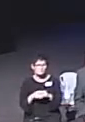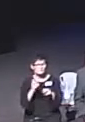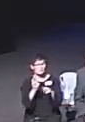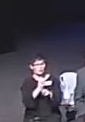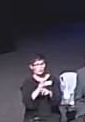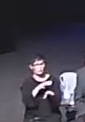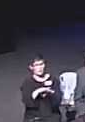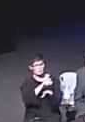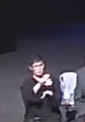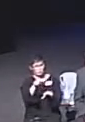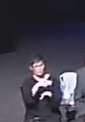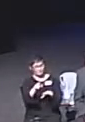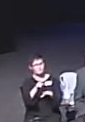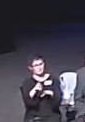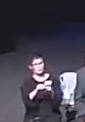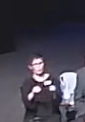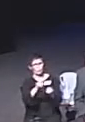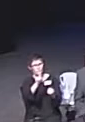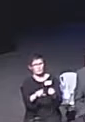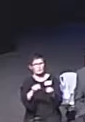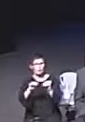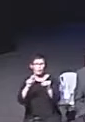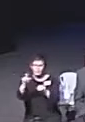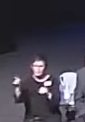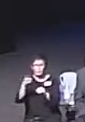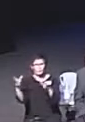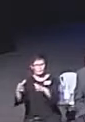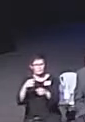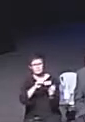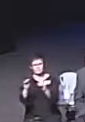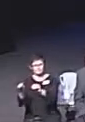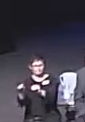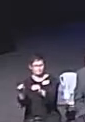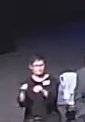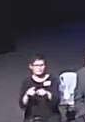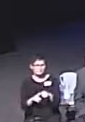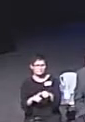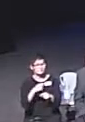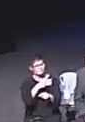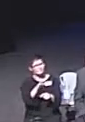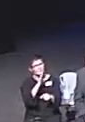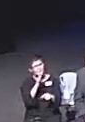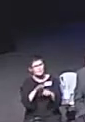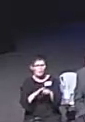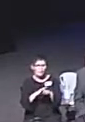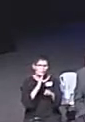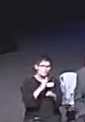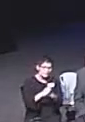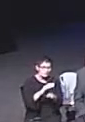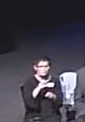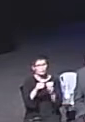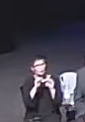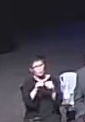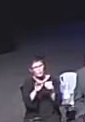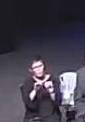Kokemusasiantuntijat kouluttajana opetushenkilöille ja muulle tiimille. kertovat käytännön vinkkejä ja opastavat